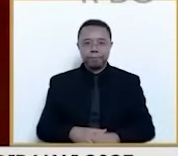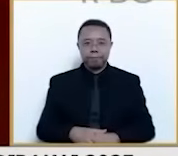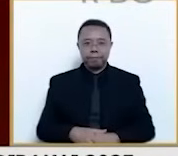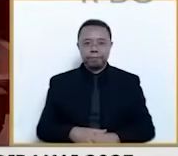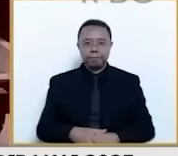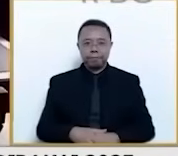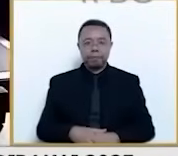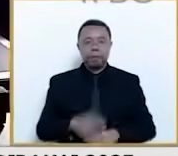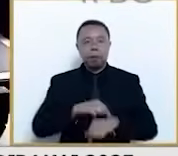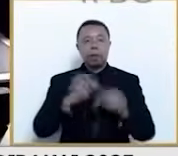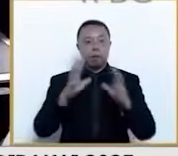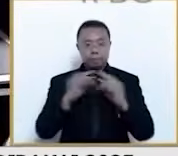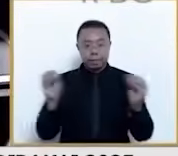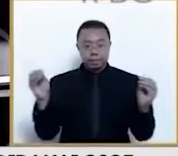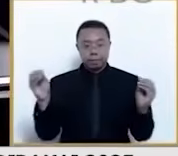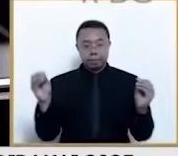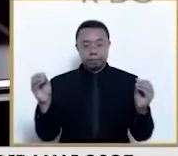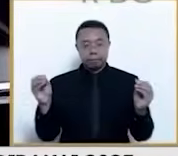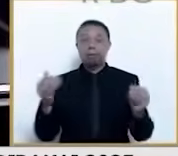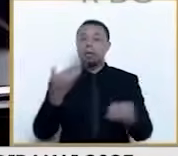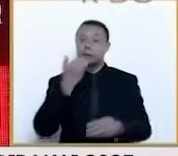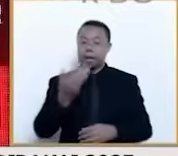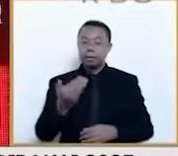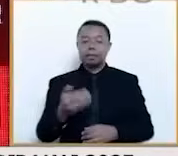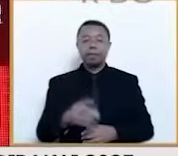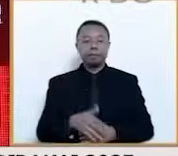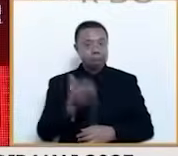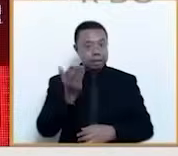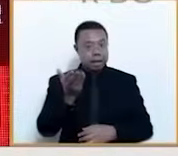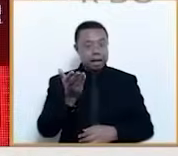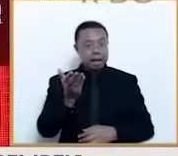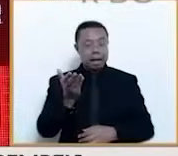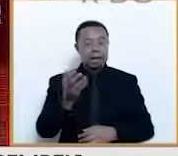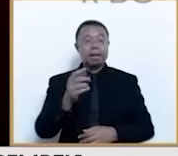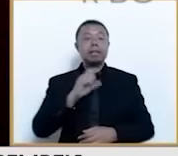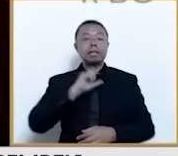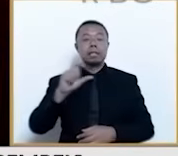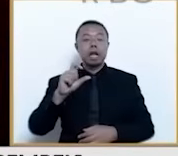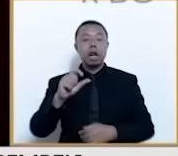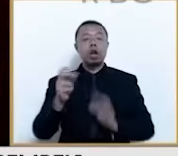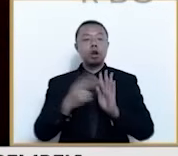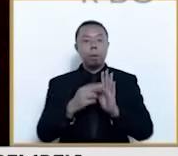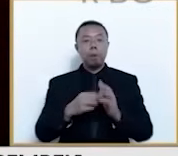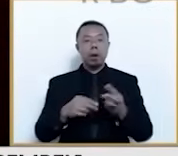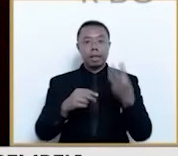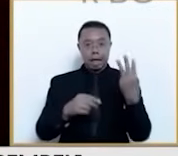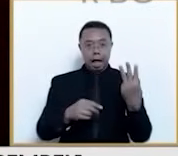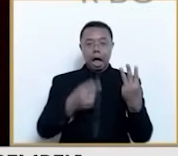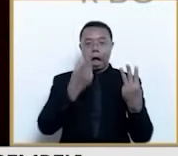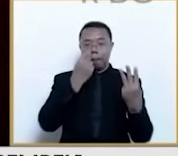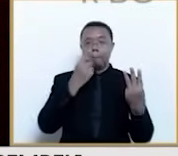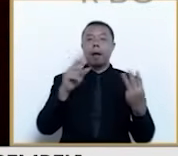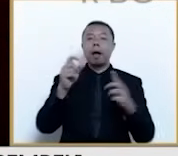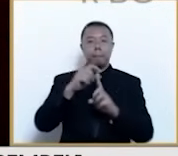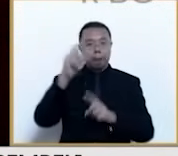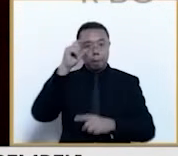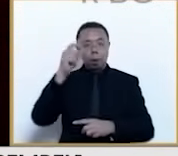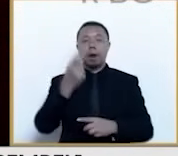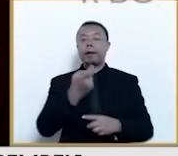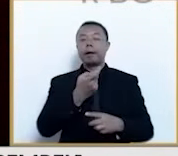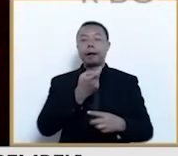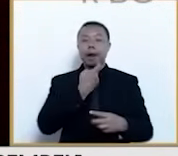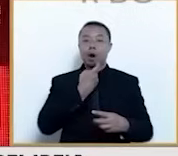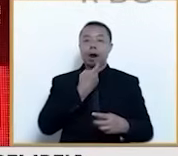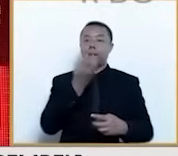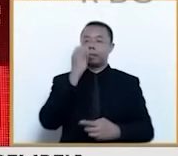Baik, waktunya habis. Terima kasih. Untuk itu kami persilahkan pasangan calon nomor urut 3, Bapak Pramono Anung dan